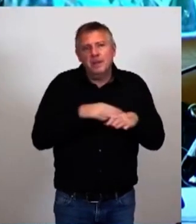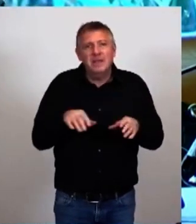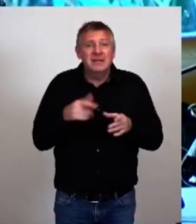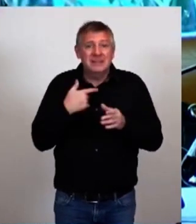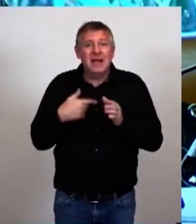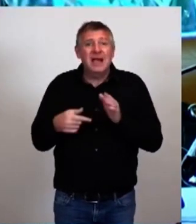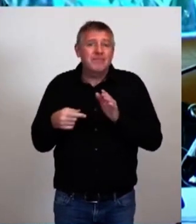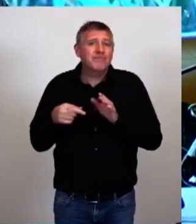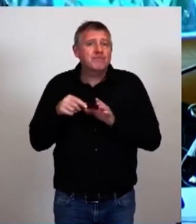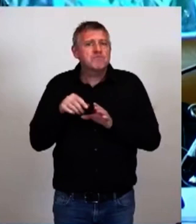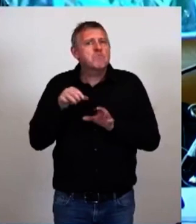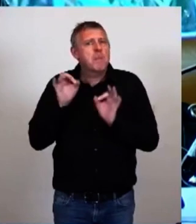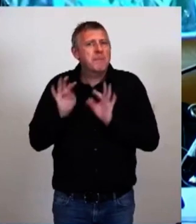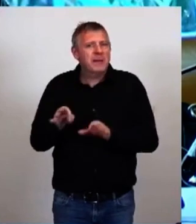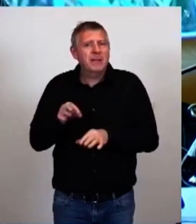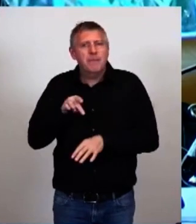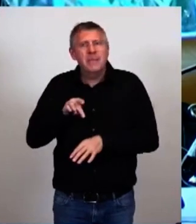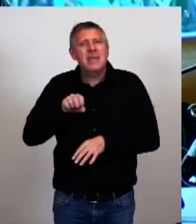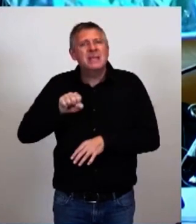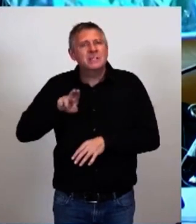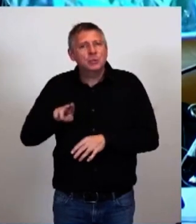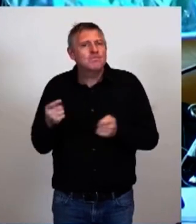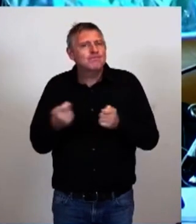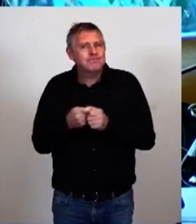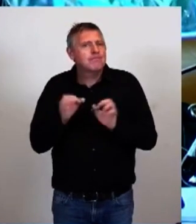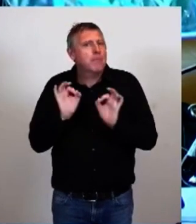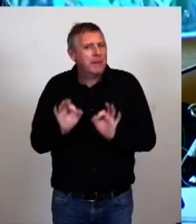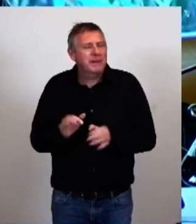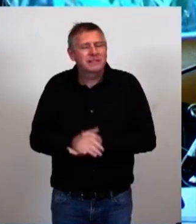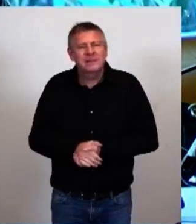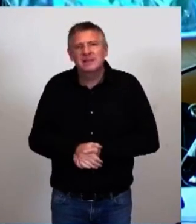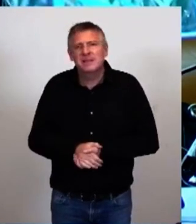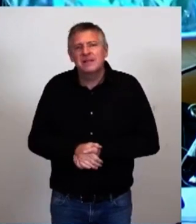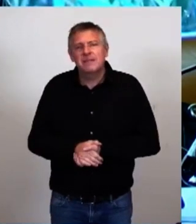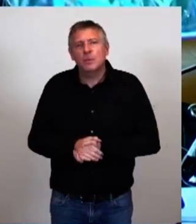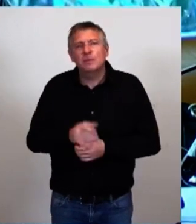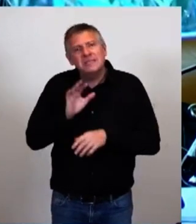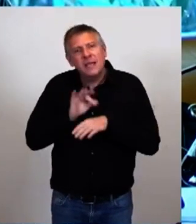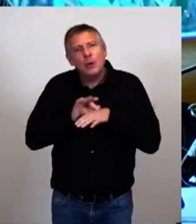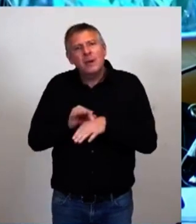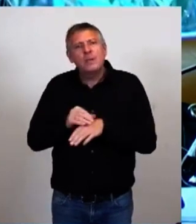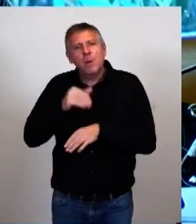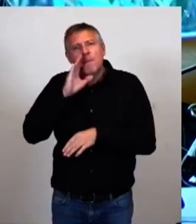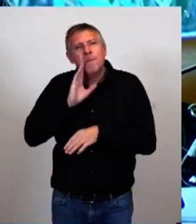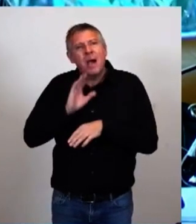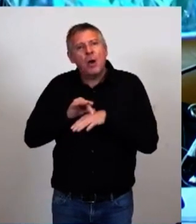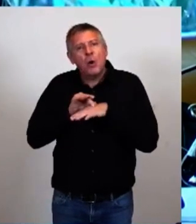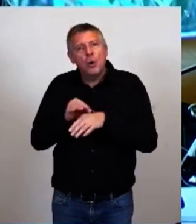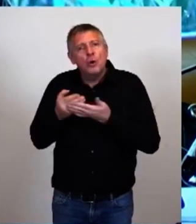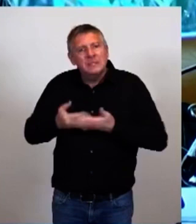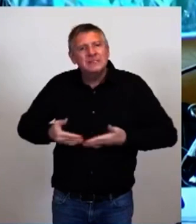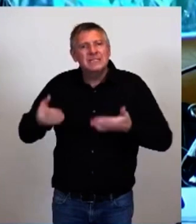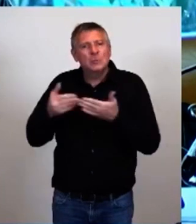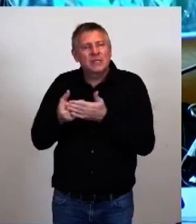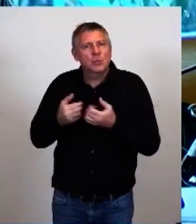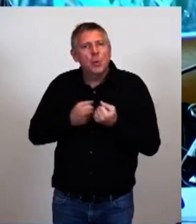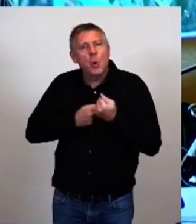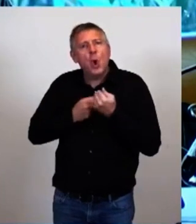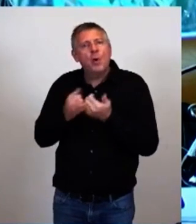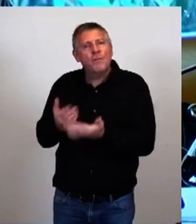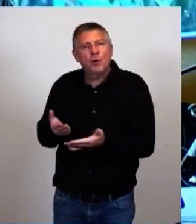Je terminerai mon propos en pointant l'importance de l'accompagnement à la parentalité, qui permet dans certaines situations d'offrir une